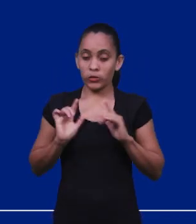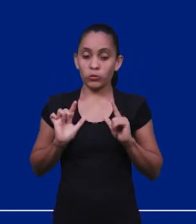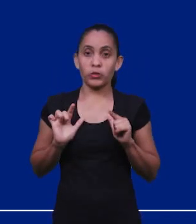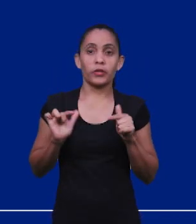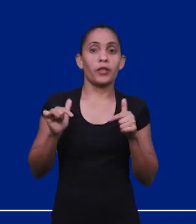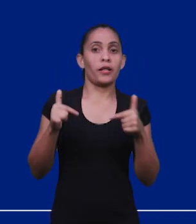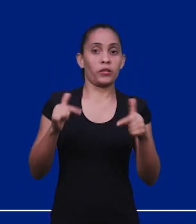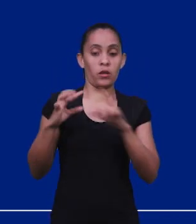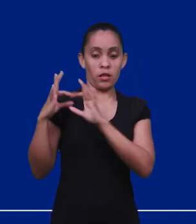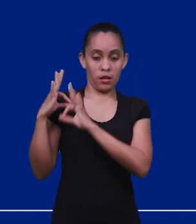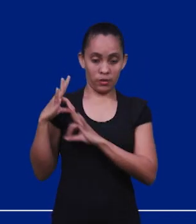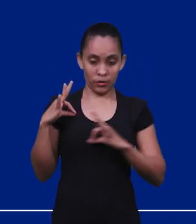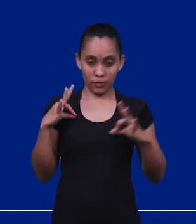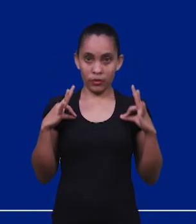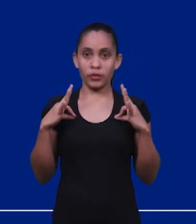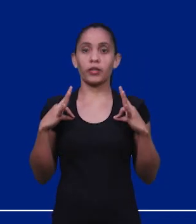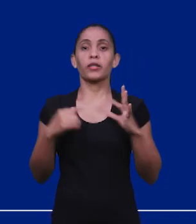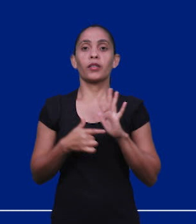d'agir, etc.